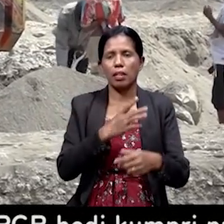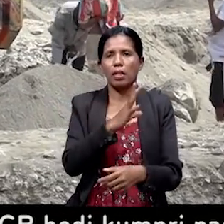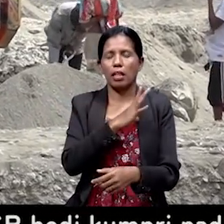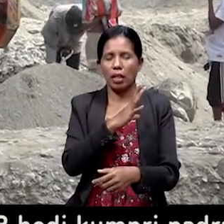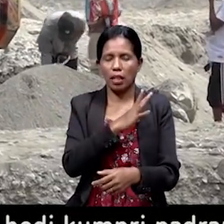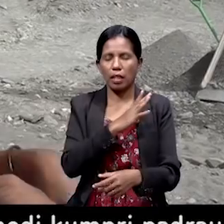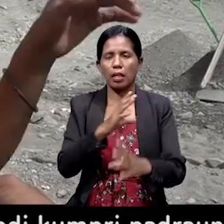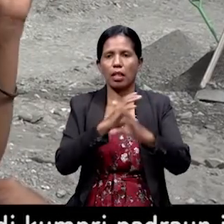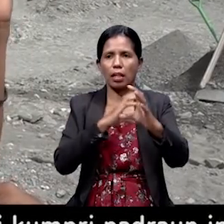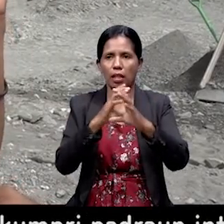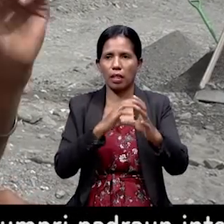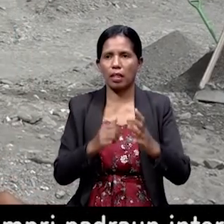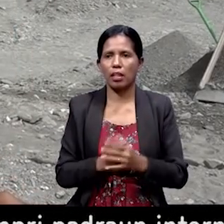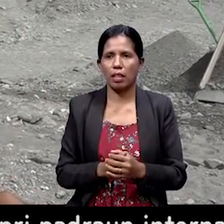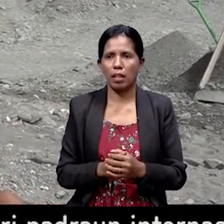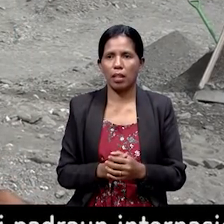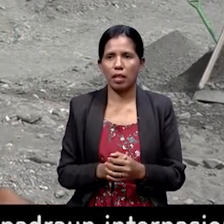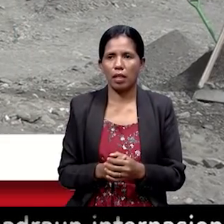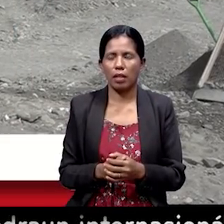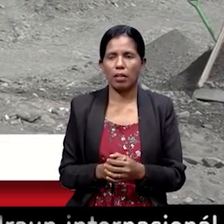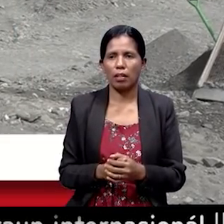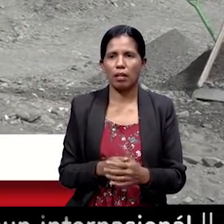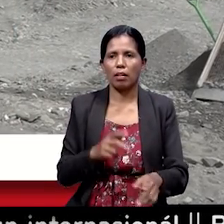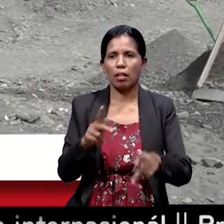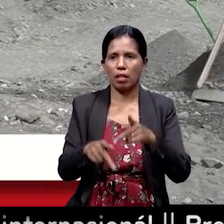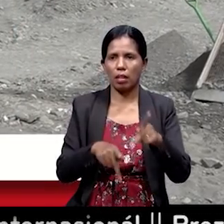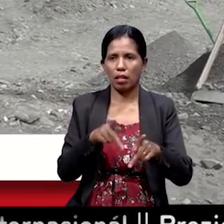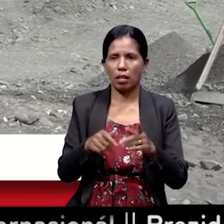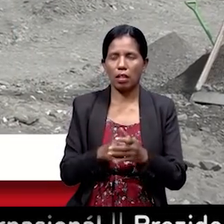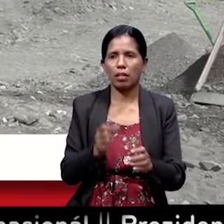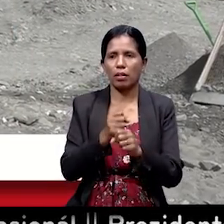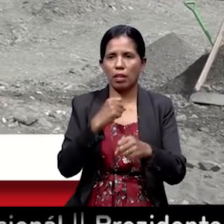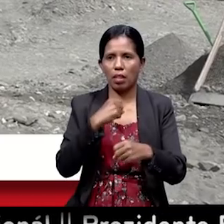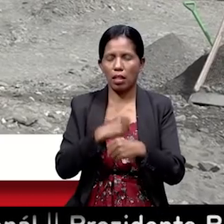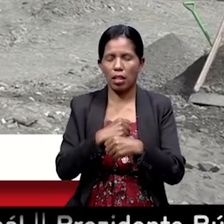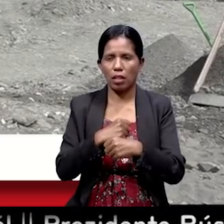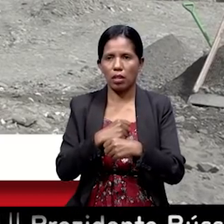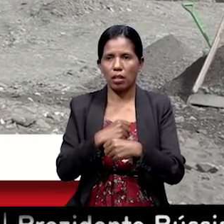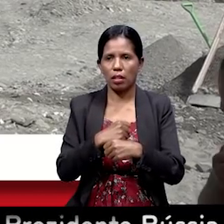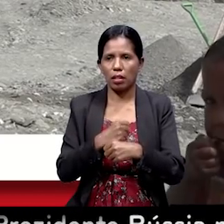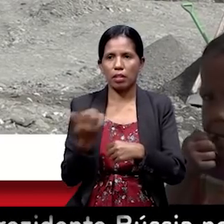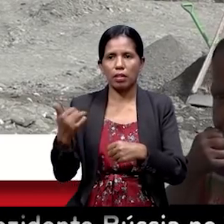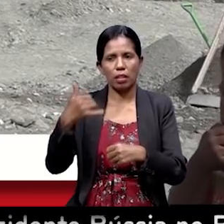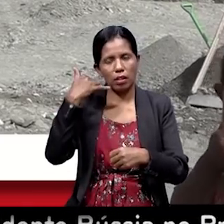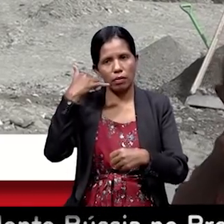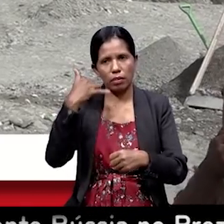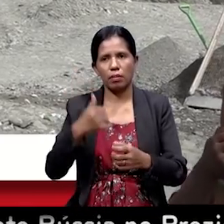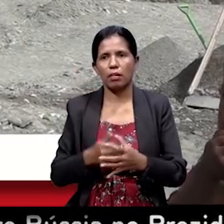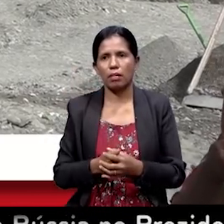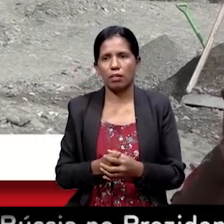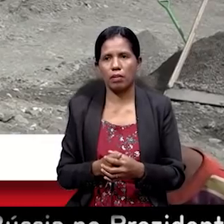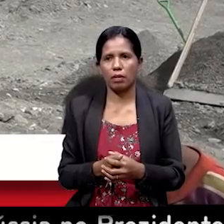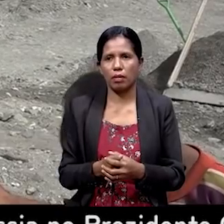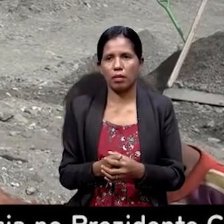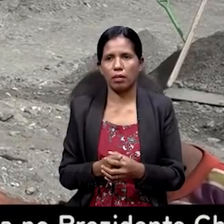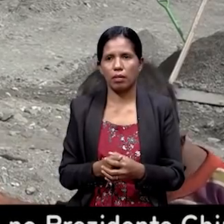sam langganan ba ema balun han sehetan ber. Atu halo pondasi sirne ne mas sir telepon yamin an ketujuan hori fohin